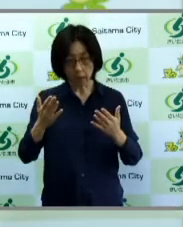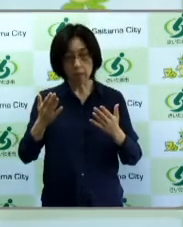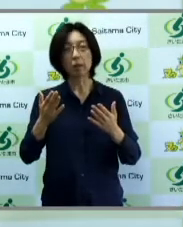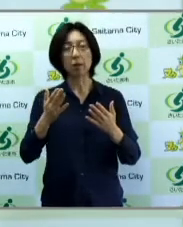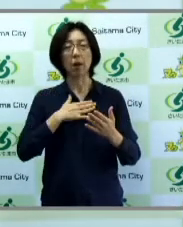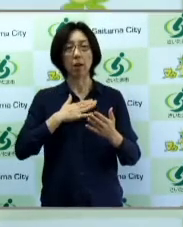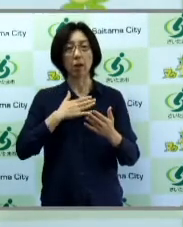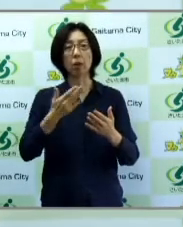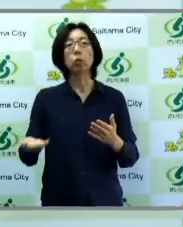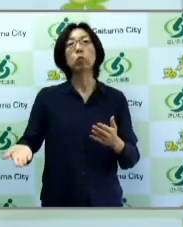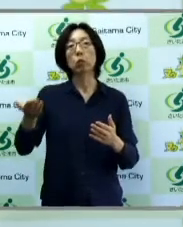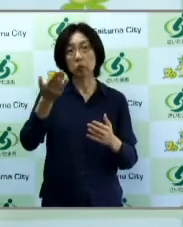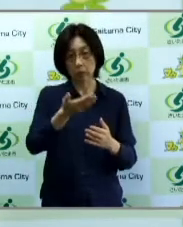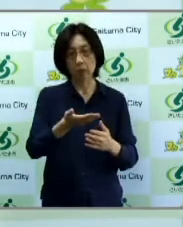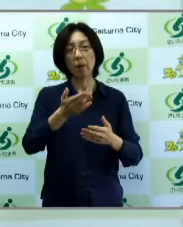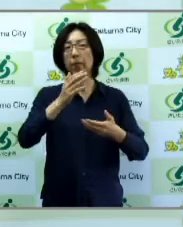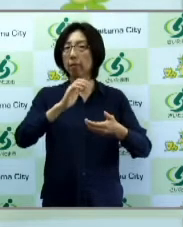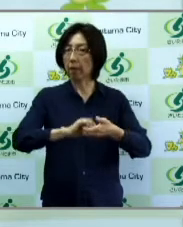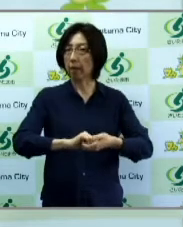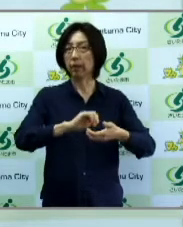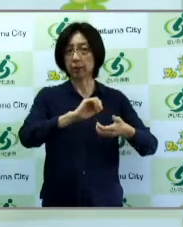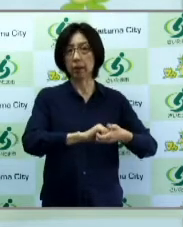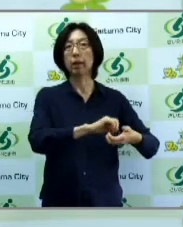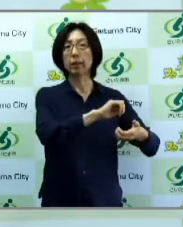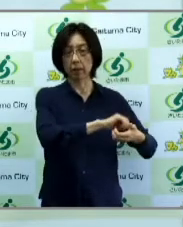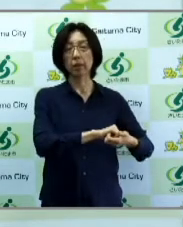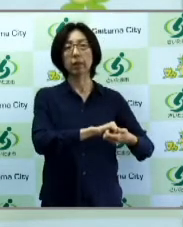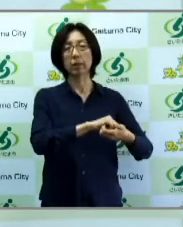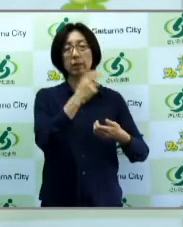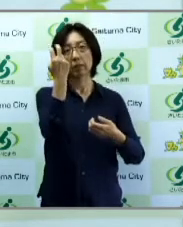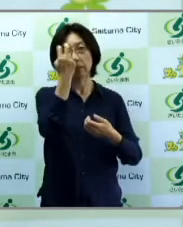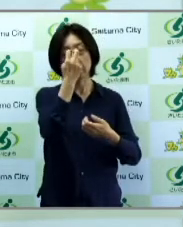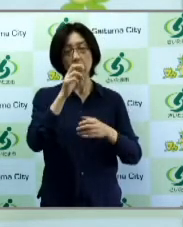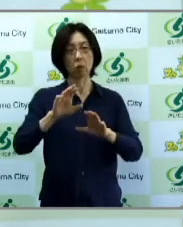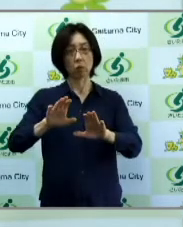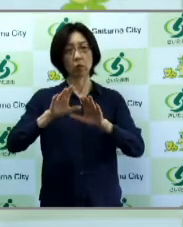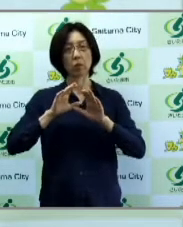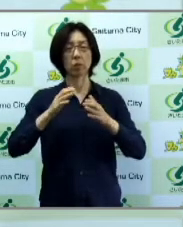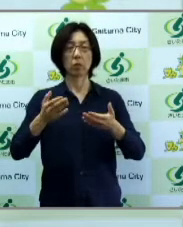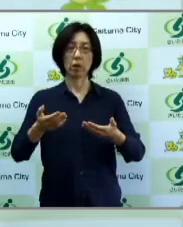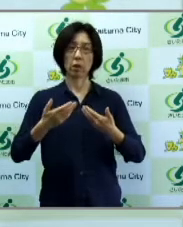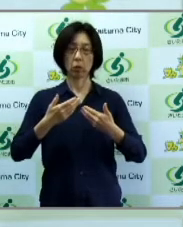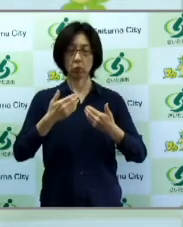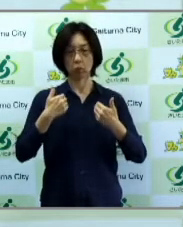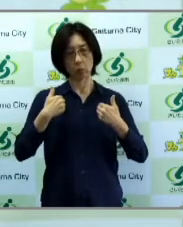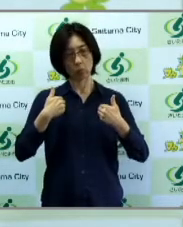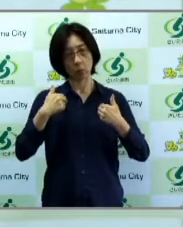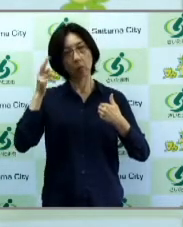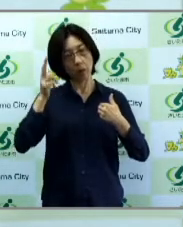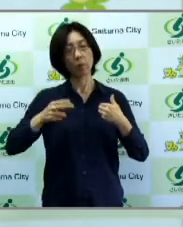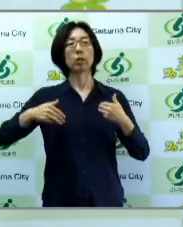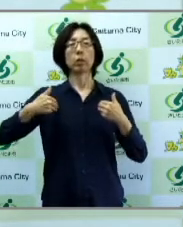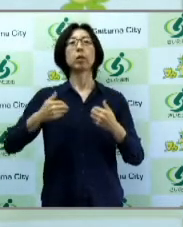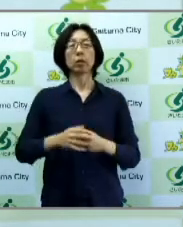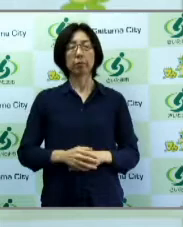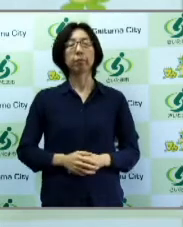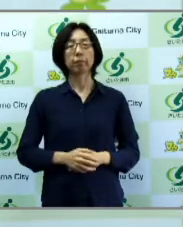り定期的にこういった検査を受けていただく必要があるのではないかというふうには私たちも考えております